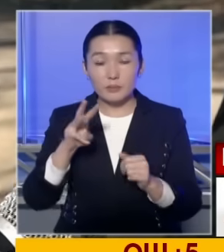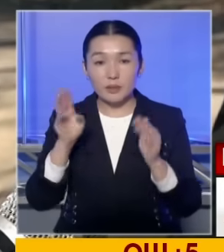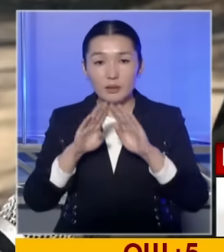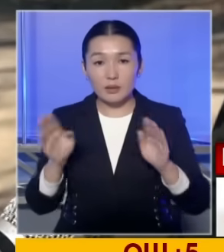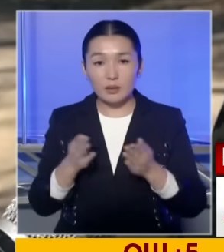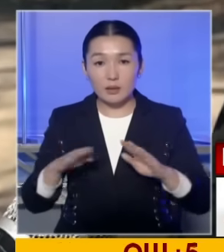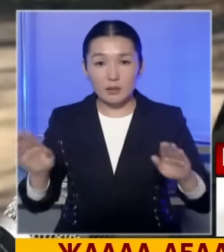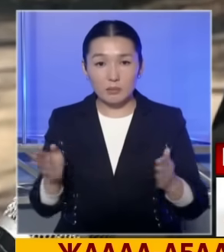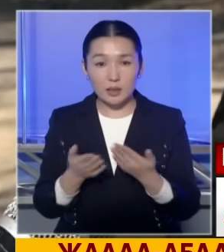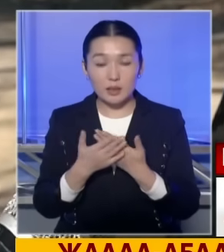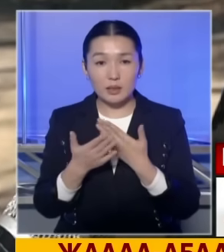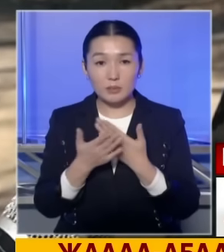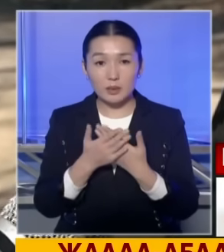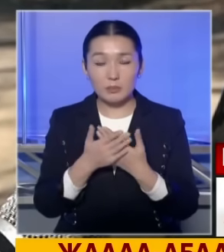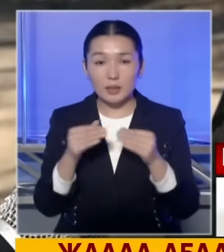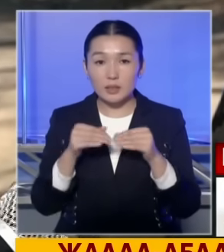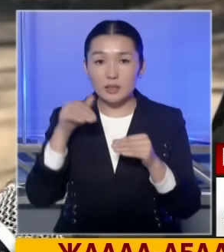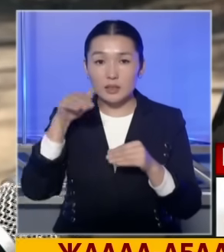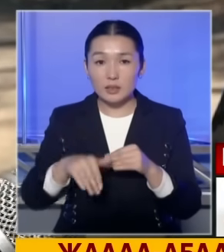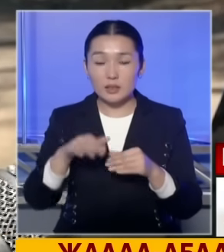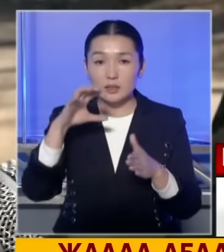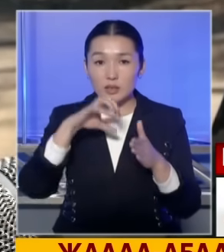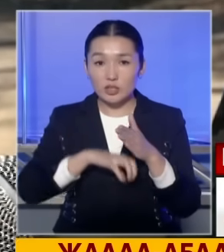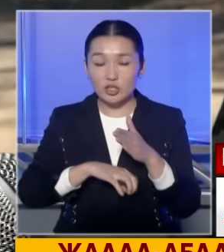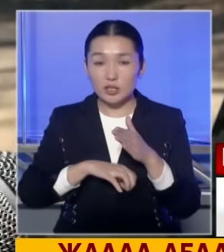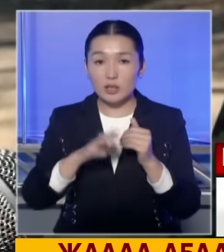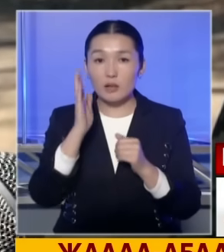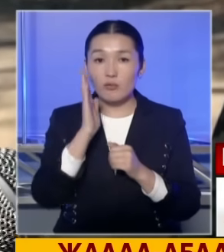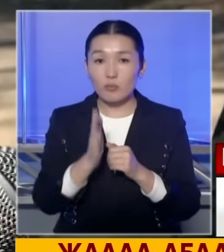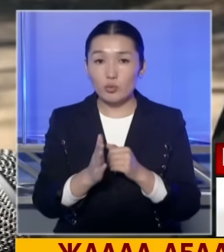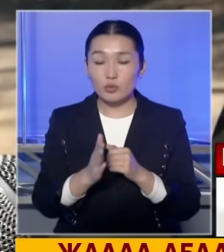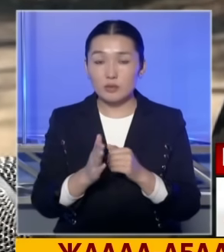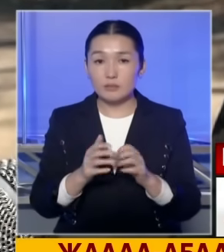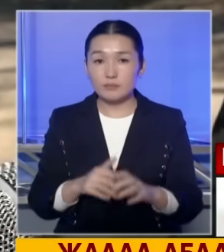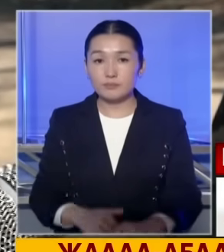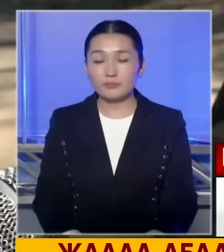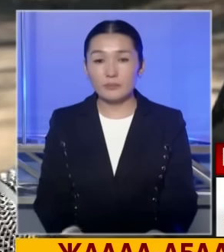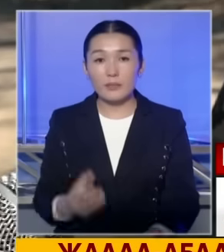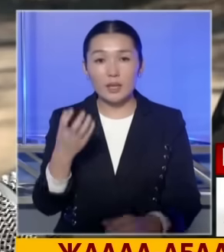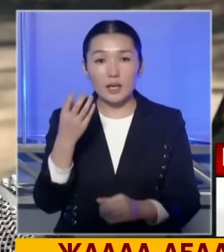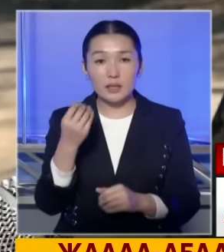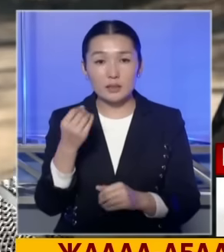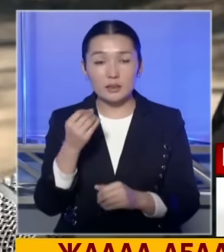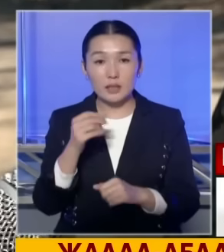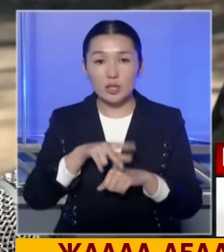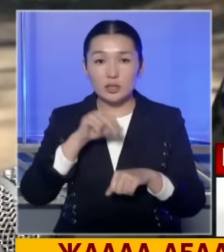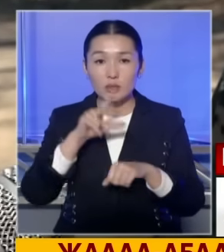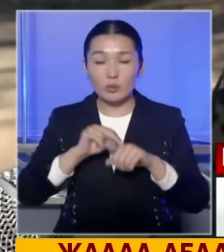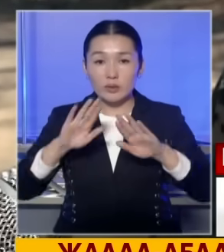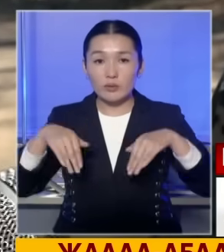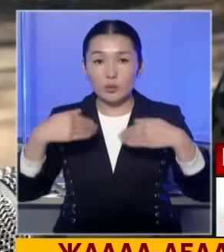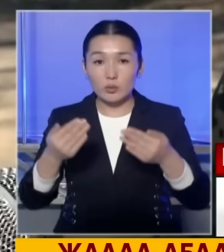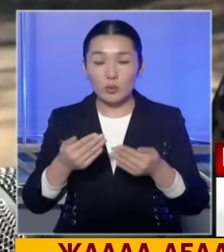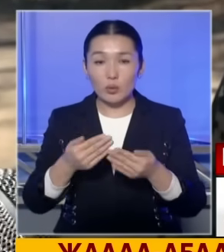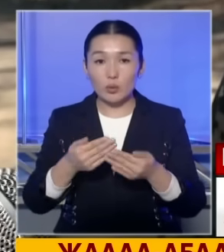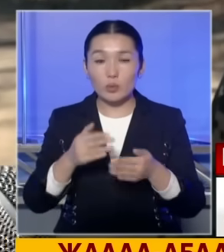где-то примерно бир 10 000 сом өлчөмүндө ушерп төлөнөт восстанавливаться эткенге. Андан тышкары РОВД-га өткөзүп бергенден